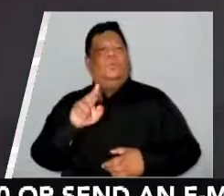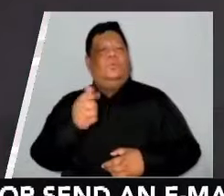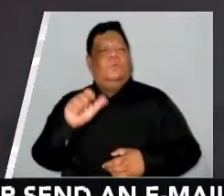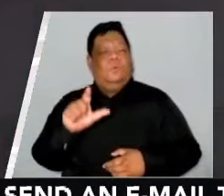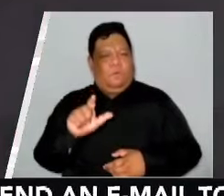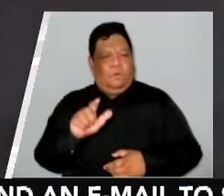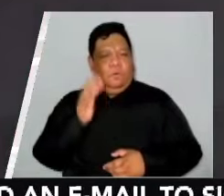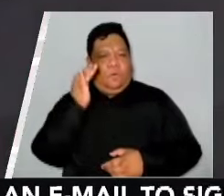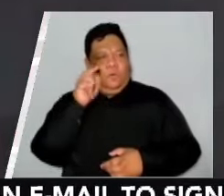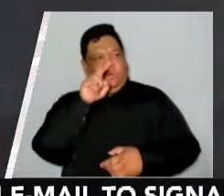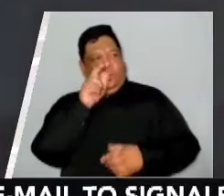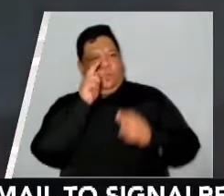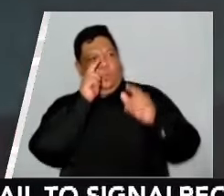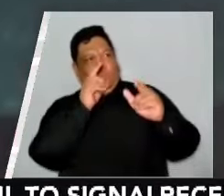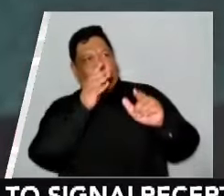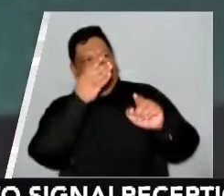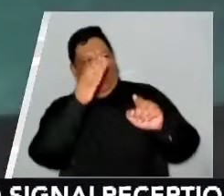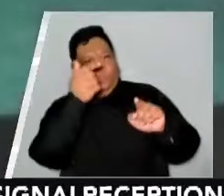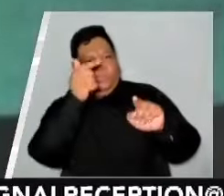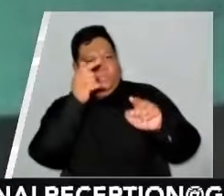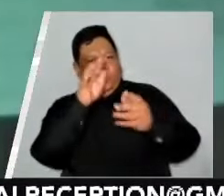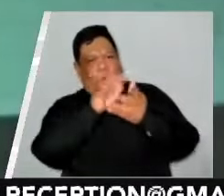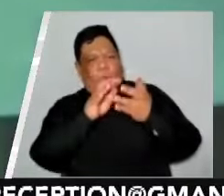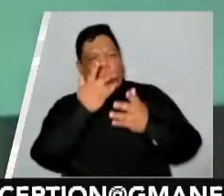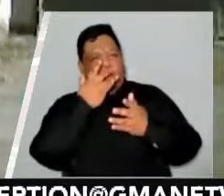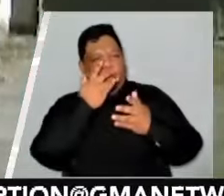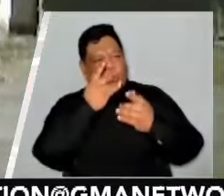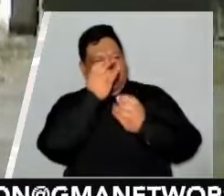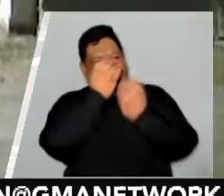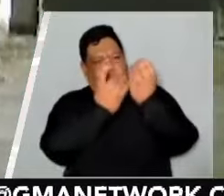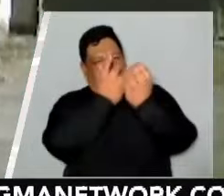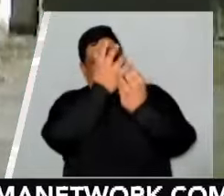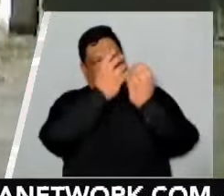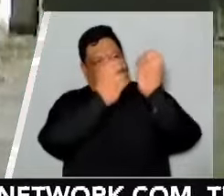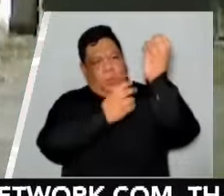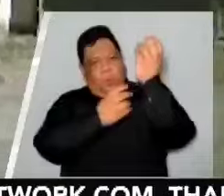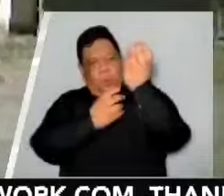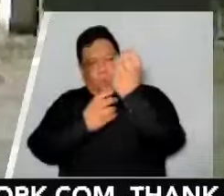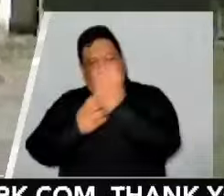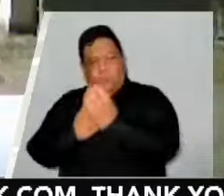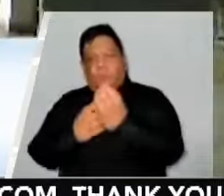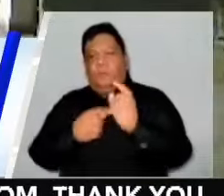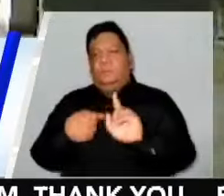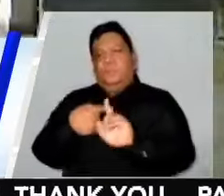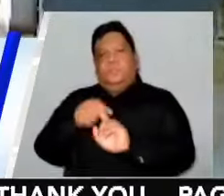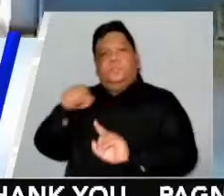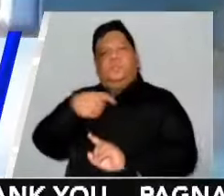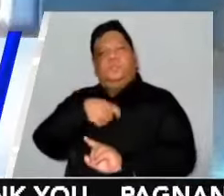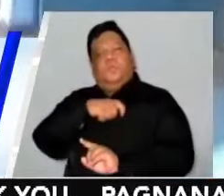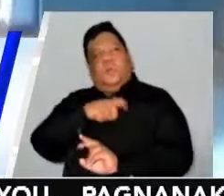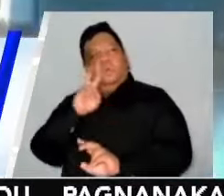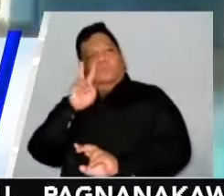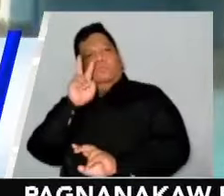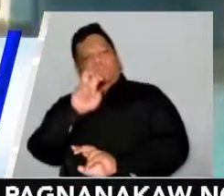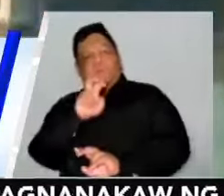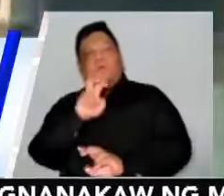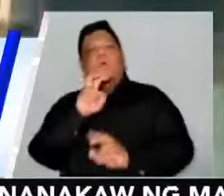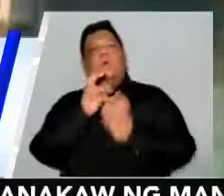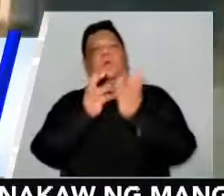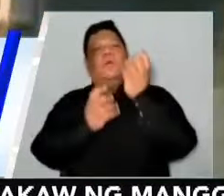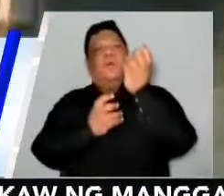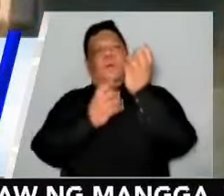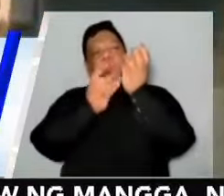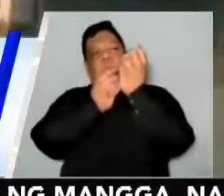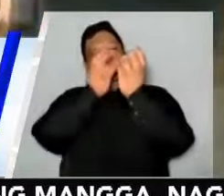berde ang kulay nito. Nasilayan din yan sa kalangitan sa Spain. Kalaunan, tuluyan itong nasunog sa kalangitan sa ibabaw